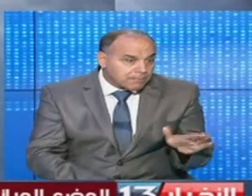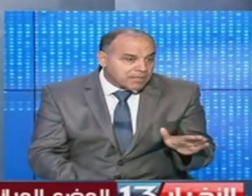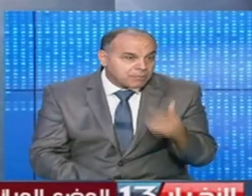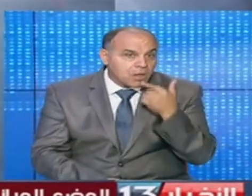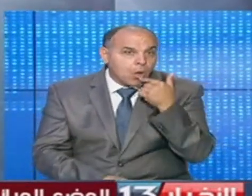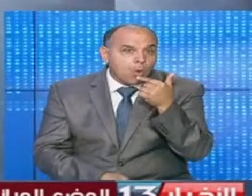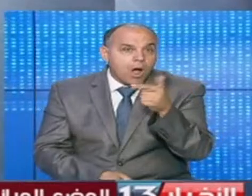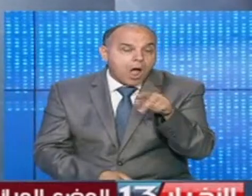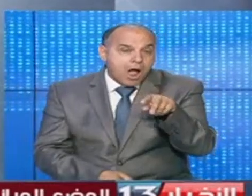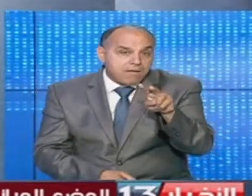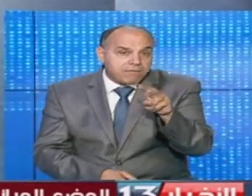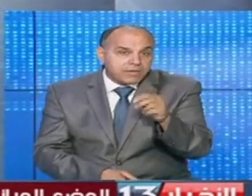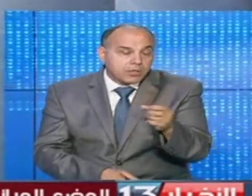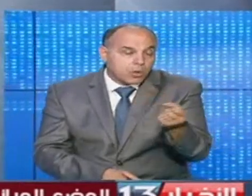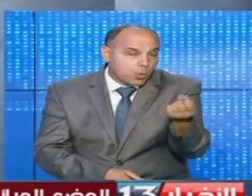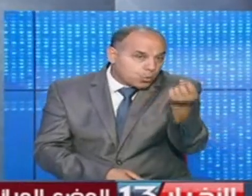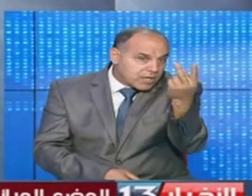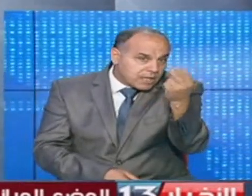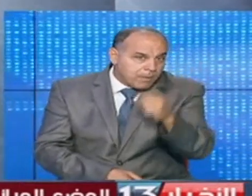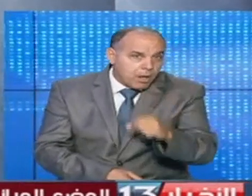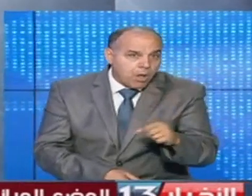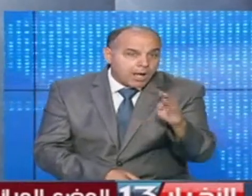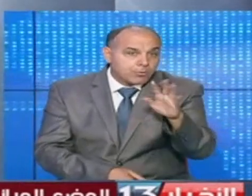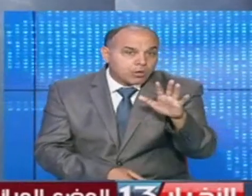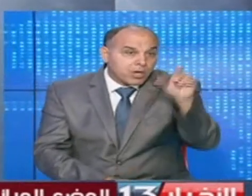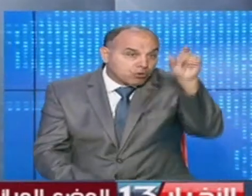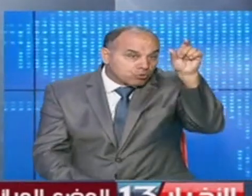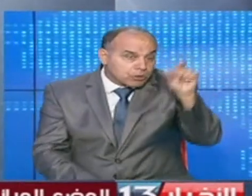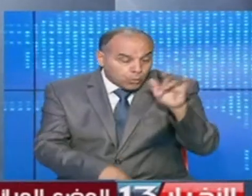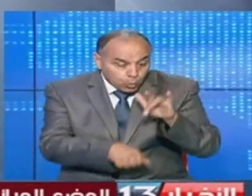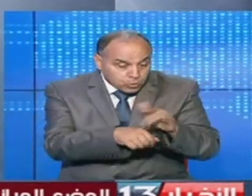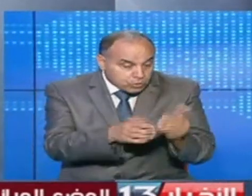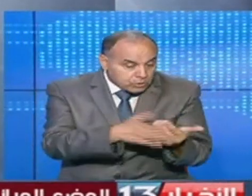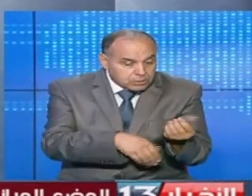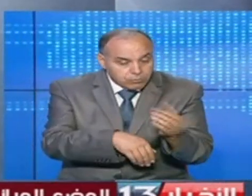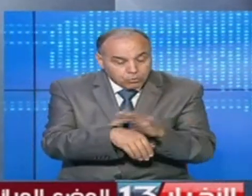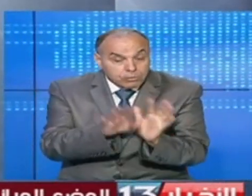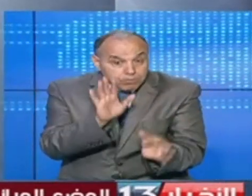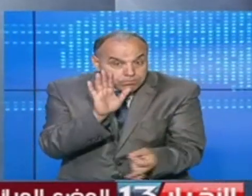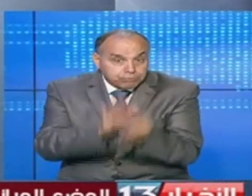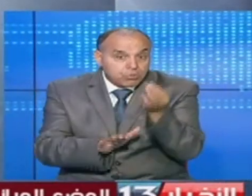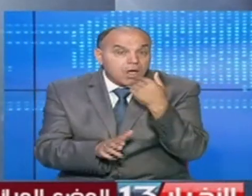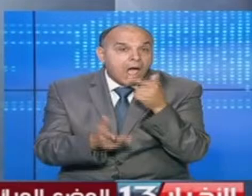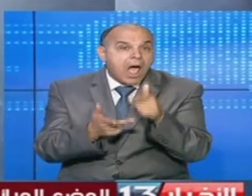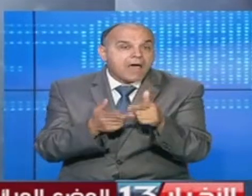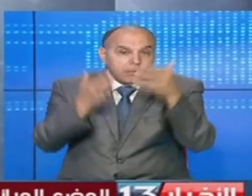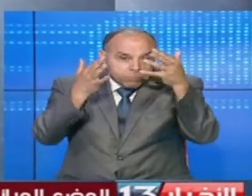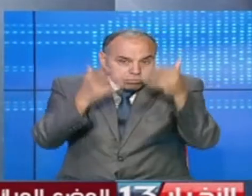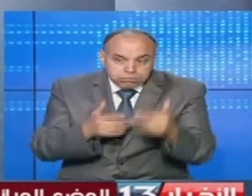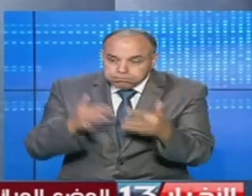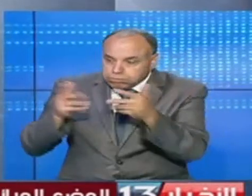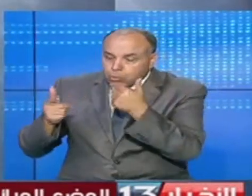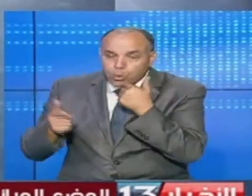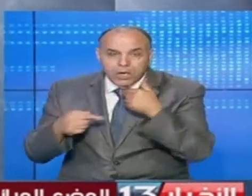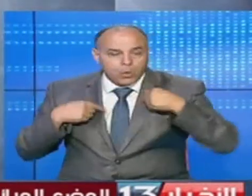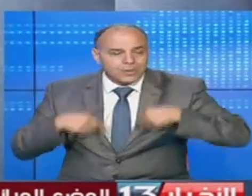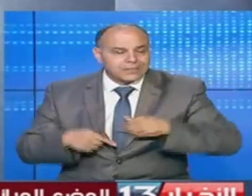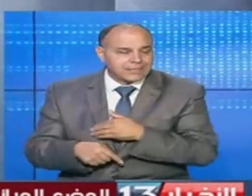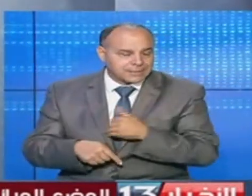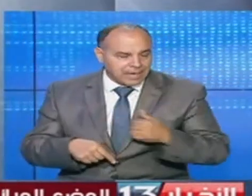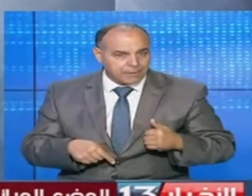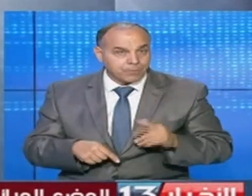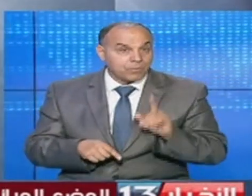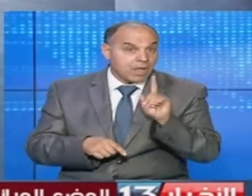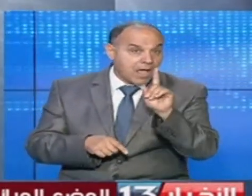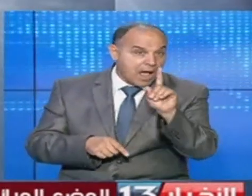و الفين وثلاثمائه وخمسه واربعين اصابه جديده مكتشفه حسب اخر حصيله لوزاره الصحه